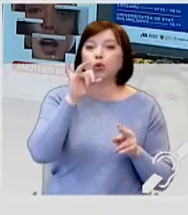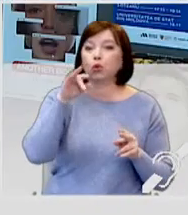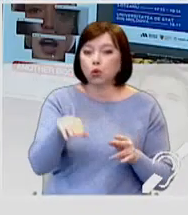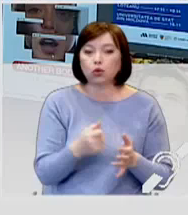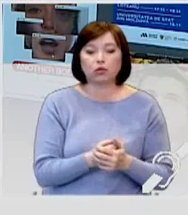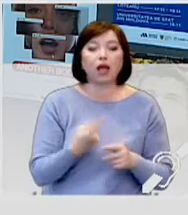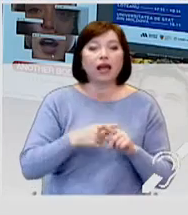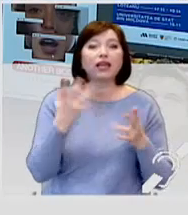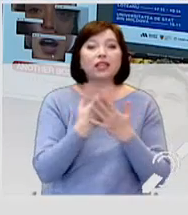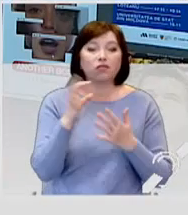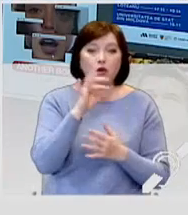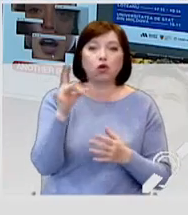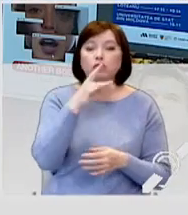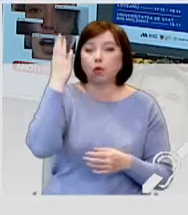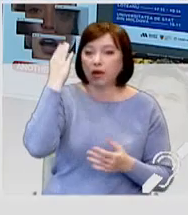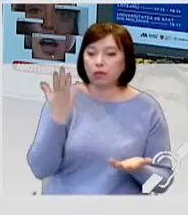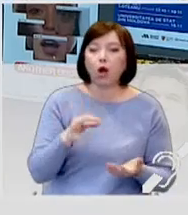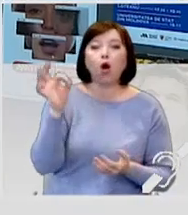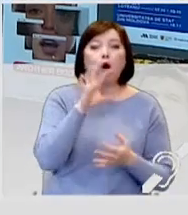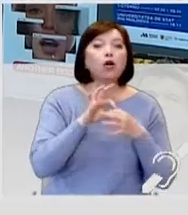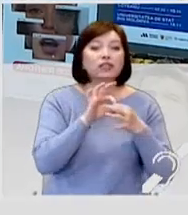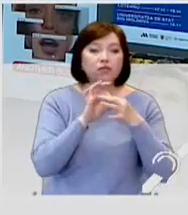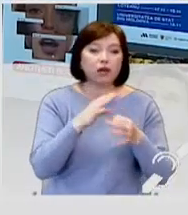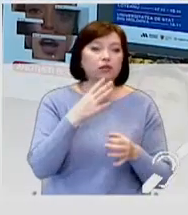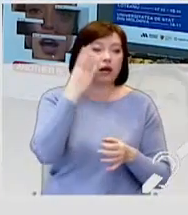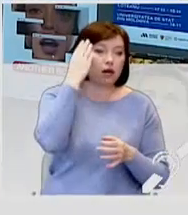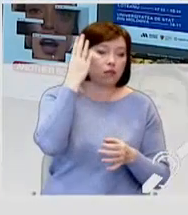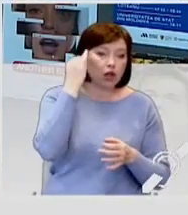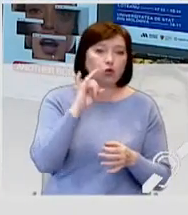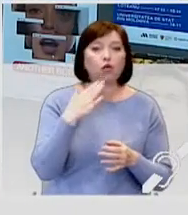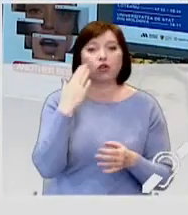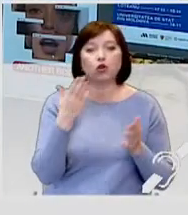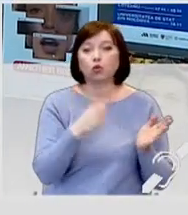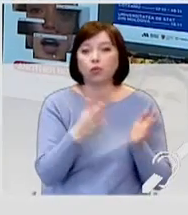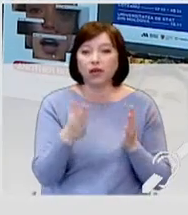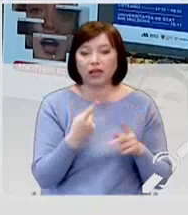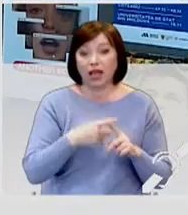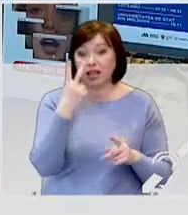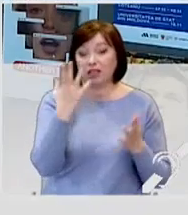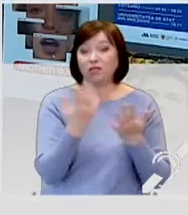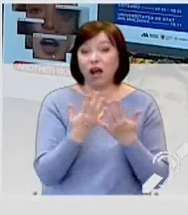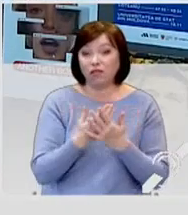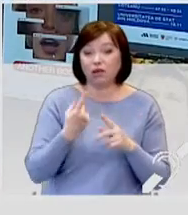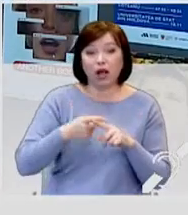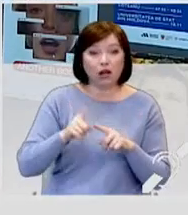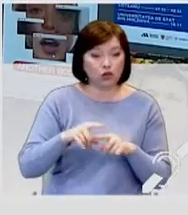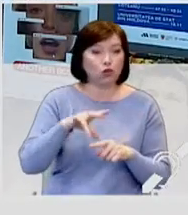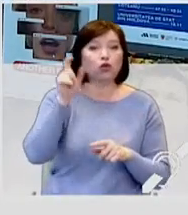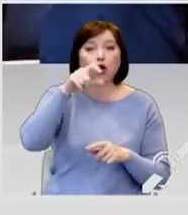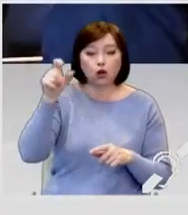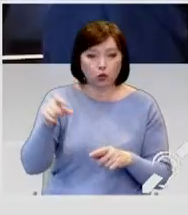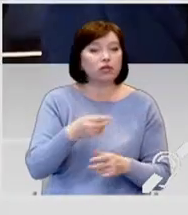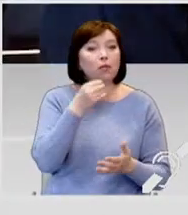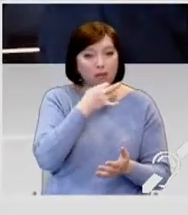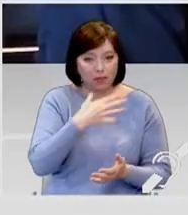despre Republica Moldova despre relația României cu Republica Moldova două filme pe care cred că publicul le va